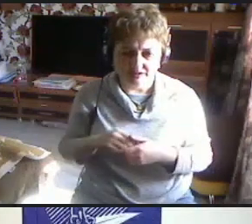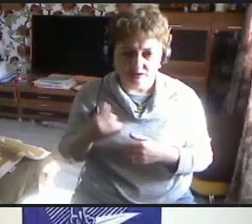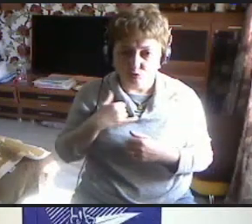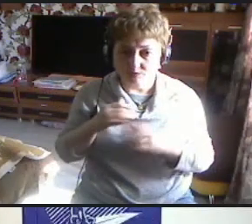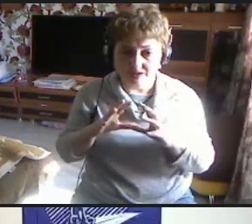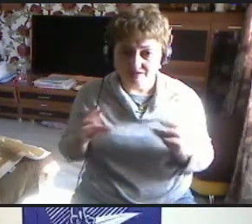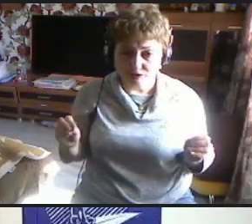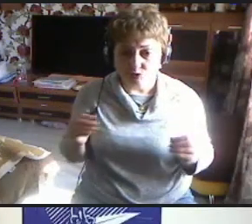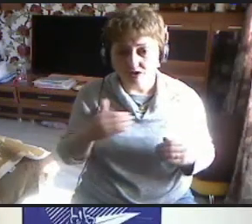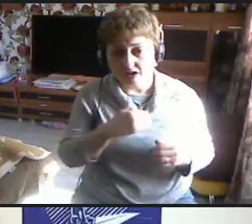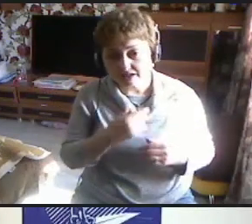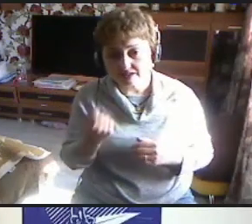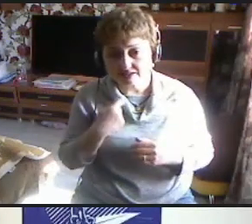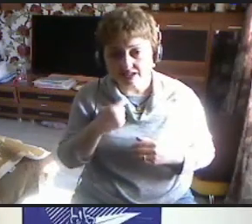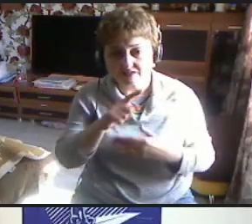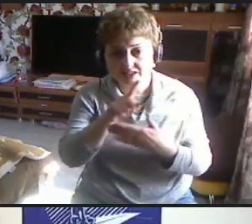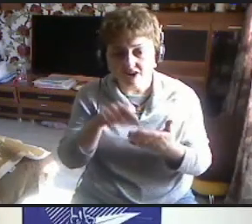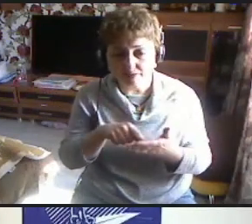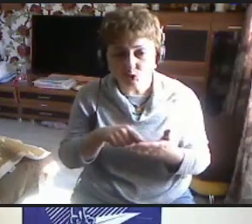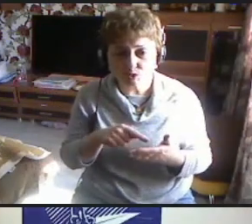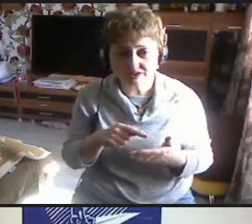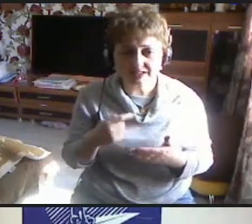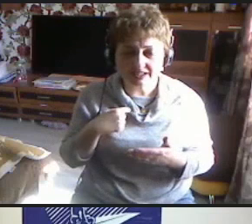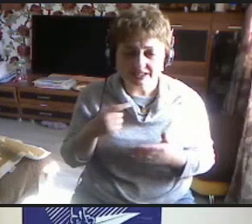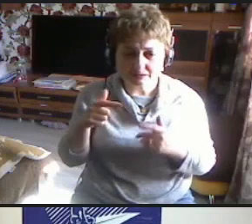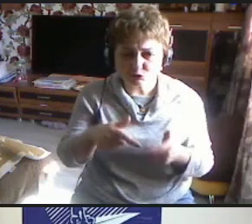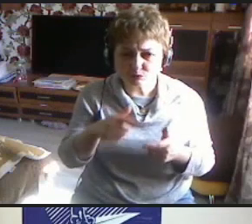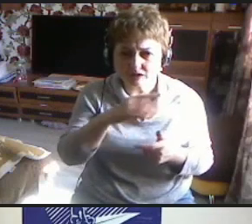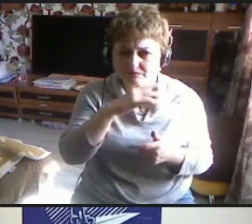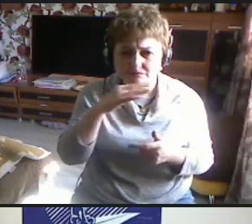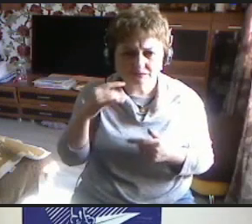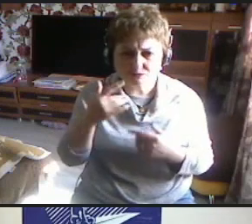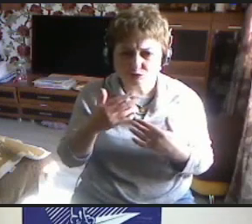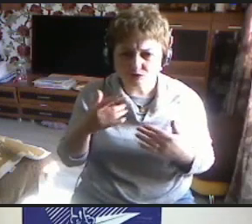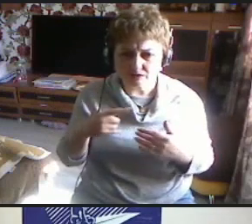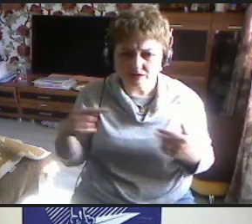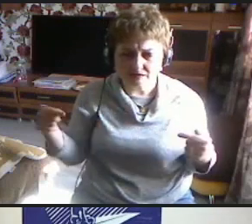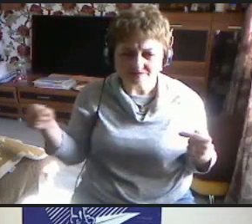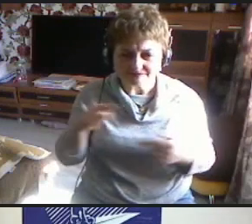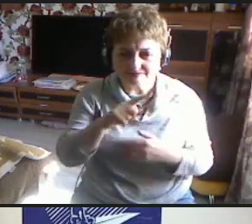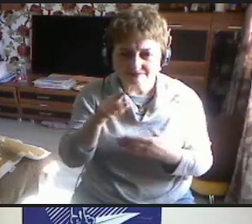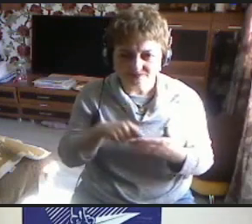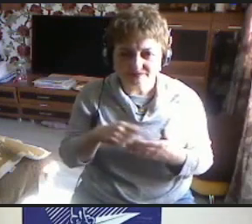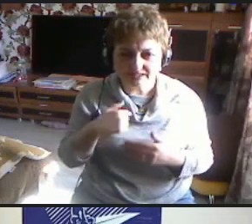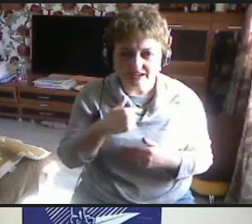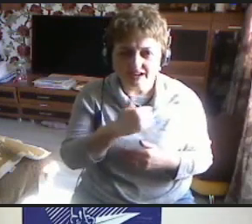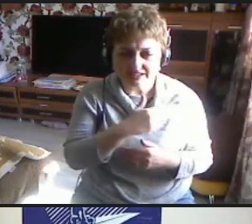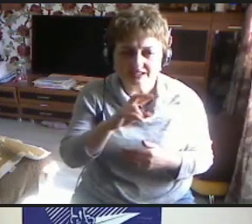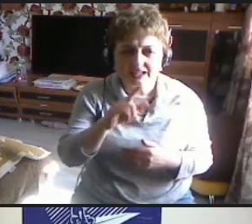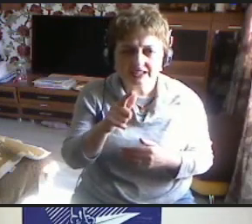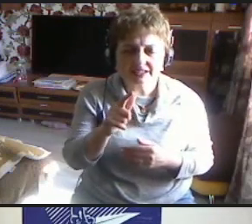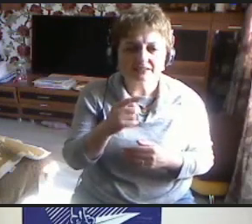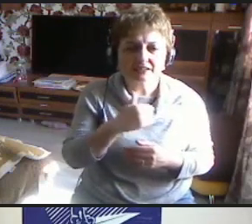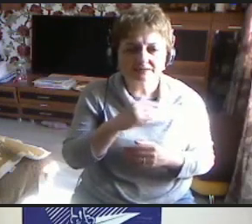задавайте вопросы. Вопросы уже поступают, довольно обширные, пространные. Да, я не слушаю. Да, я хотел немножко, да, так сказать, добавить от